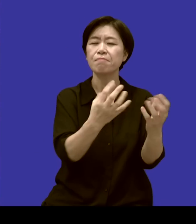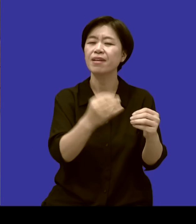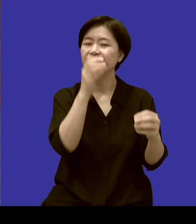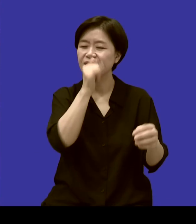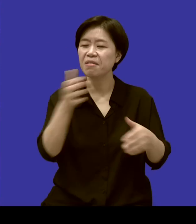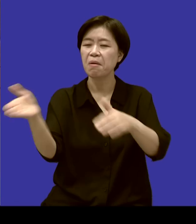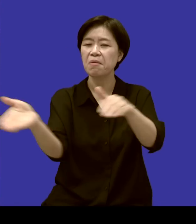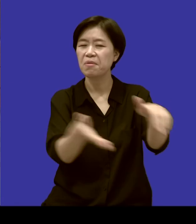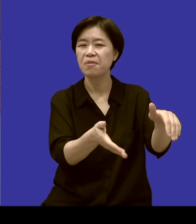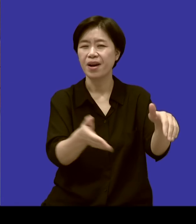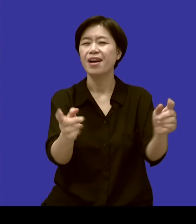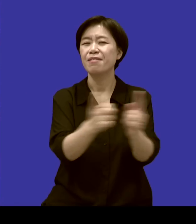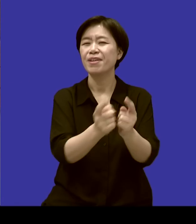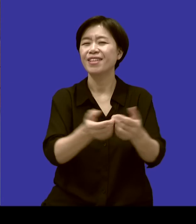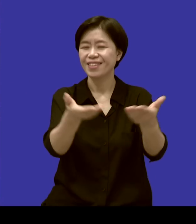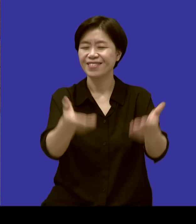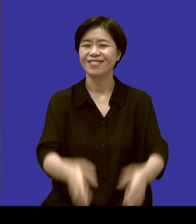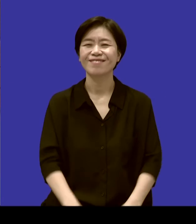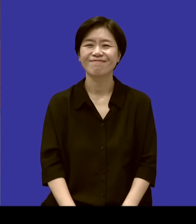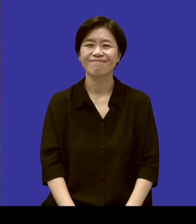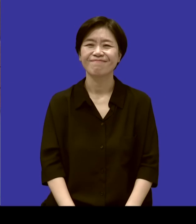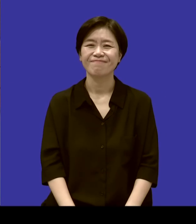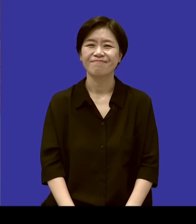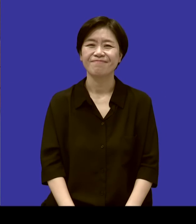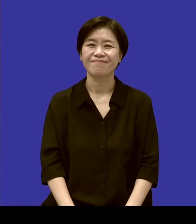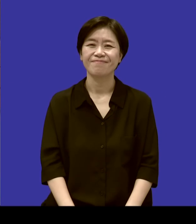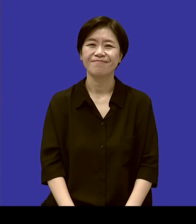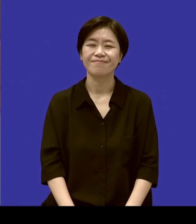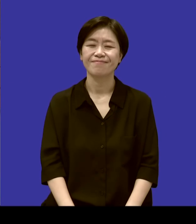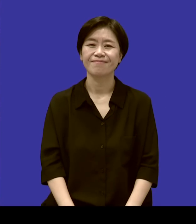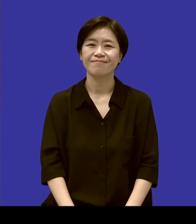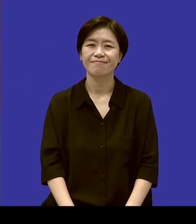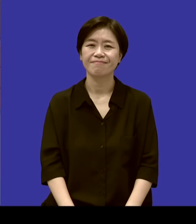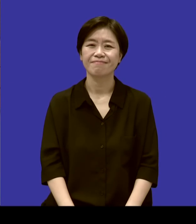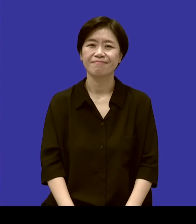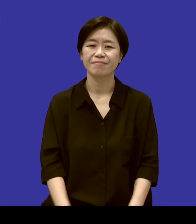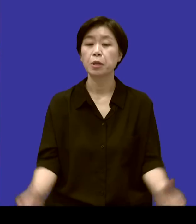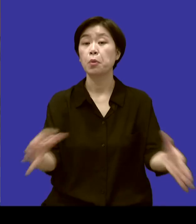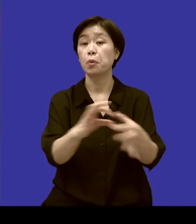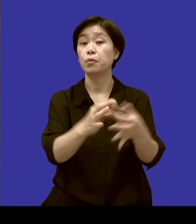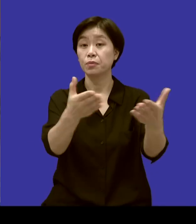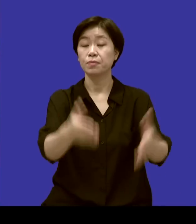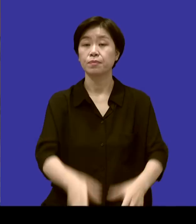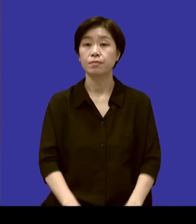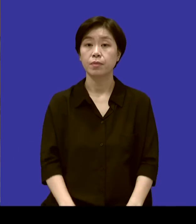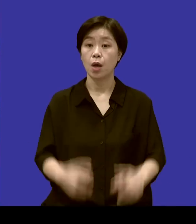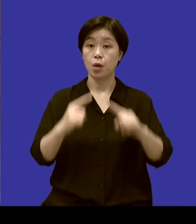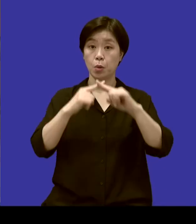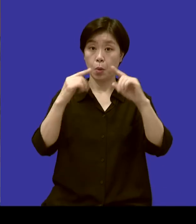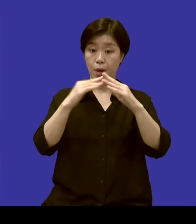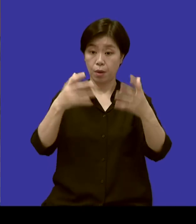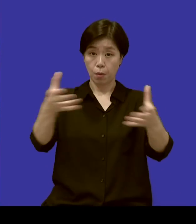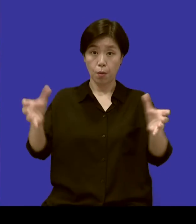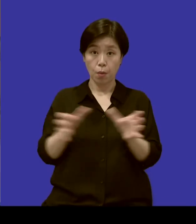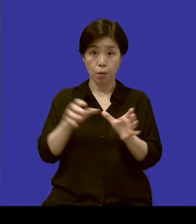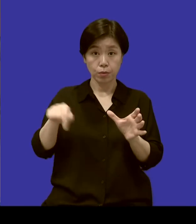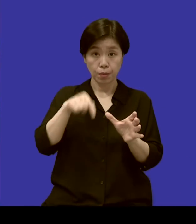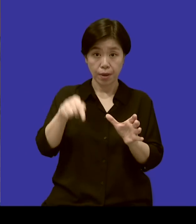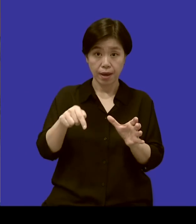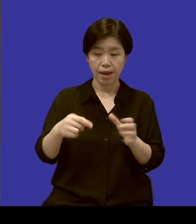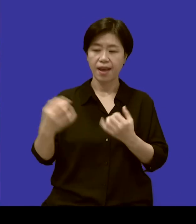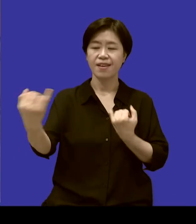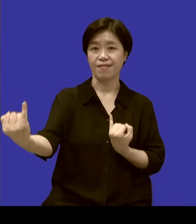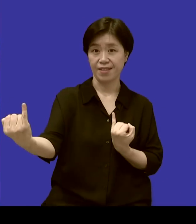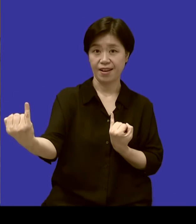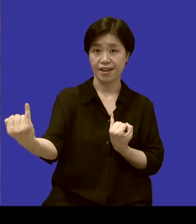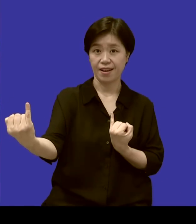계시니까 에이, 만나주세요. 제가 나 연결을 패스 시켜요. 당했네. 그래서 교회 공동체 안에서는 예. 자매는 자매끼리